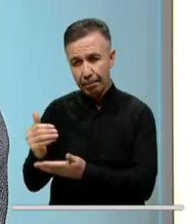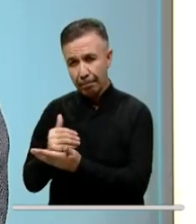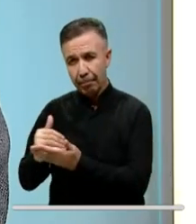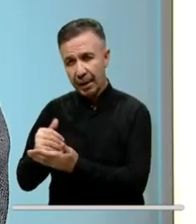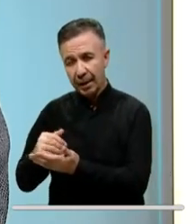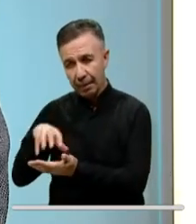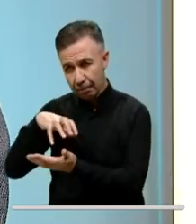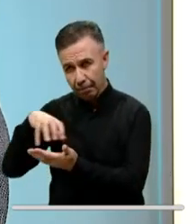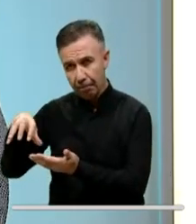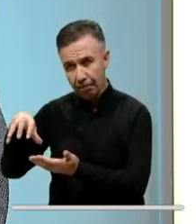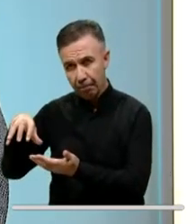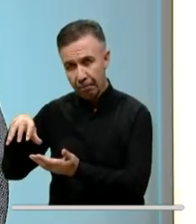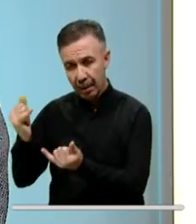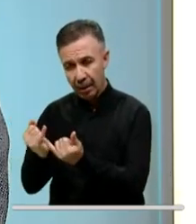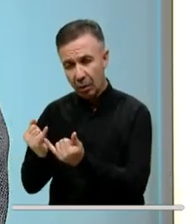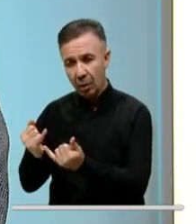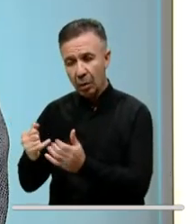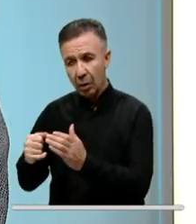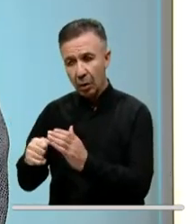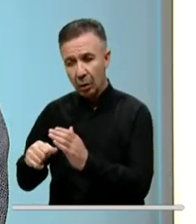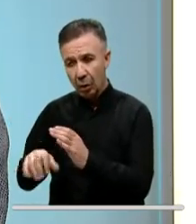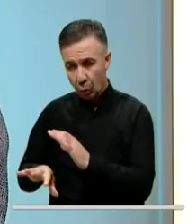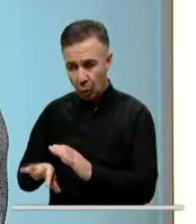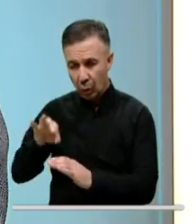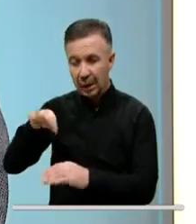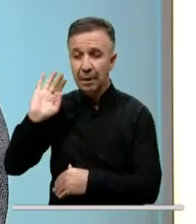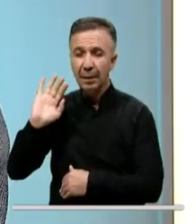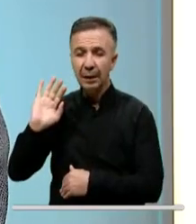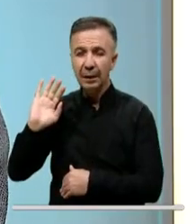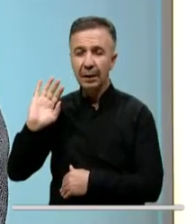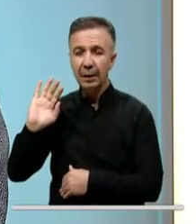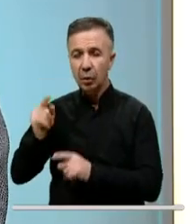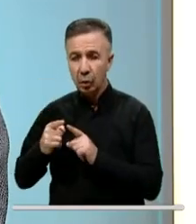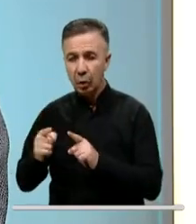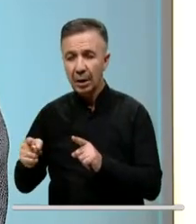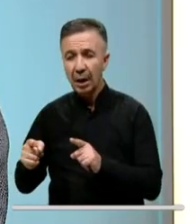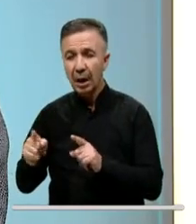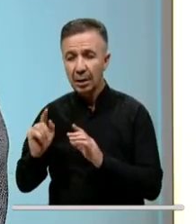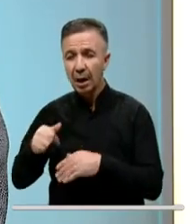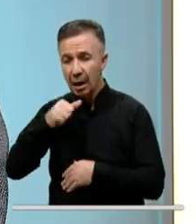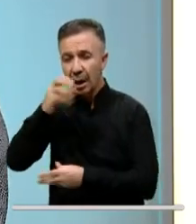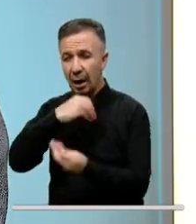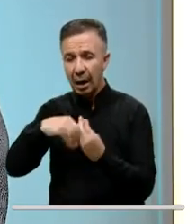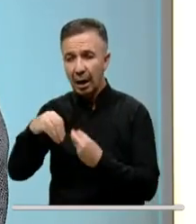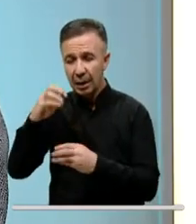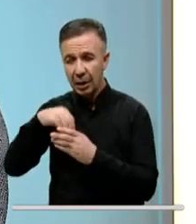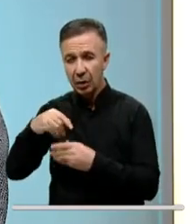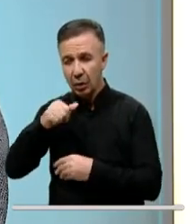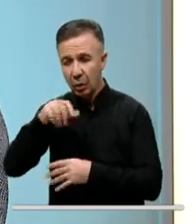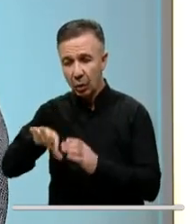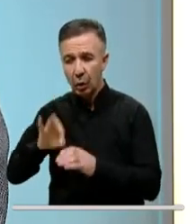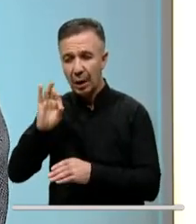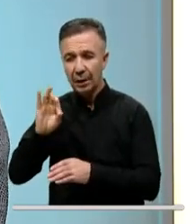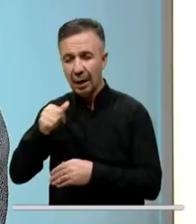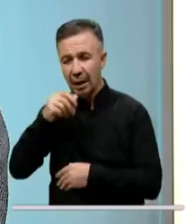kardeşimiz kurada ismi çıkmadığı sürece, hatta hac için kurada ismi çıksa bile onu götürüp